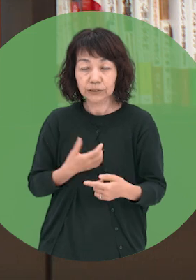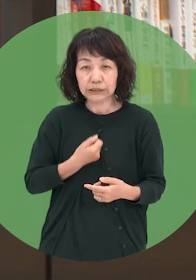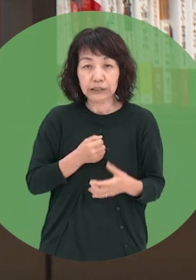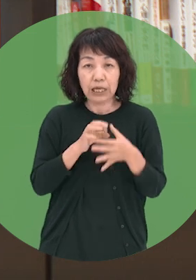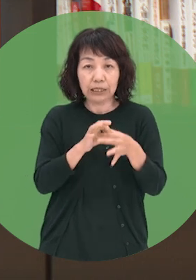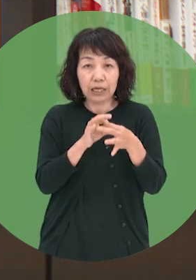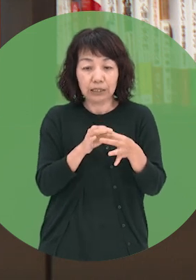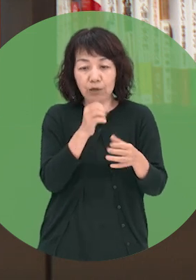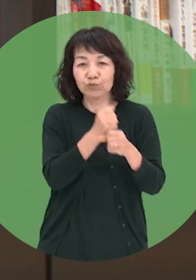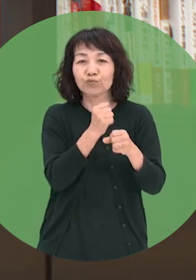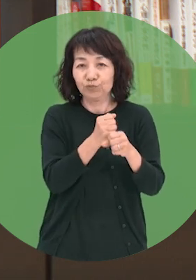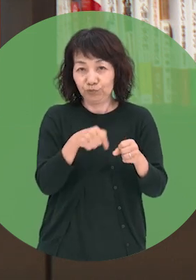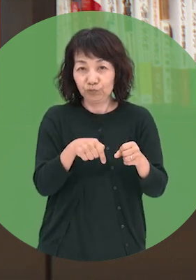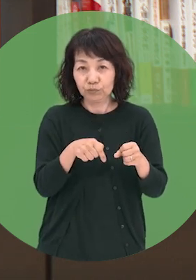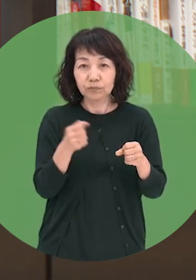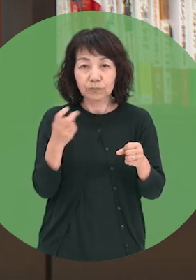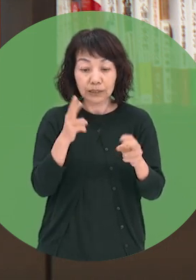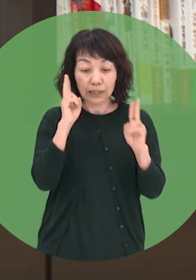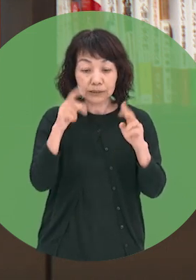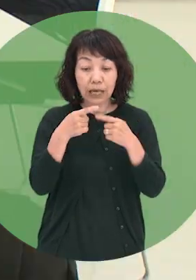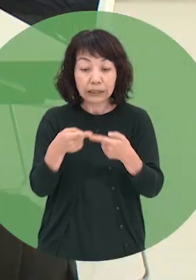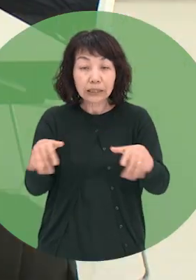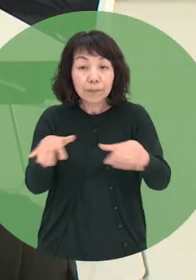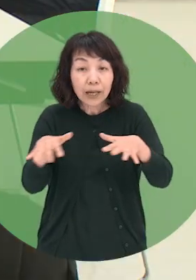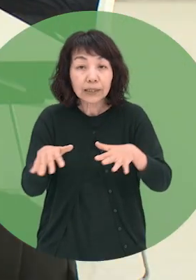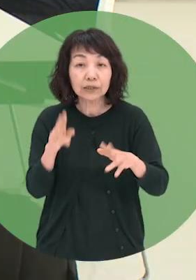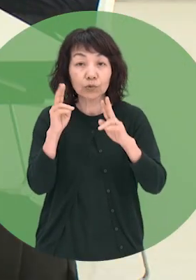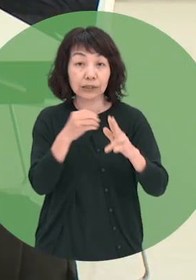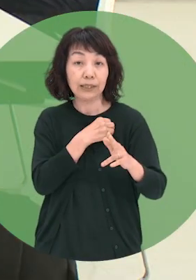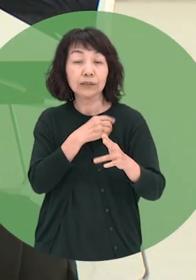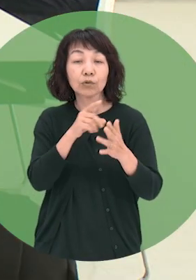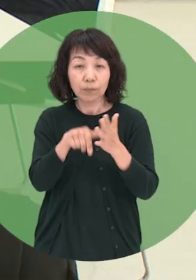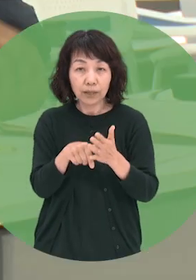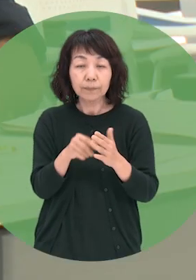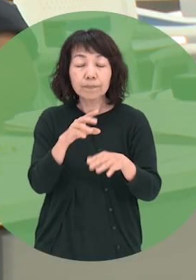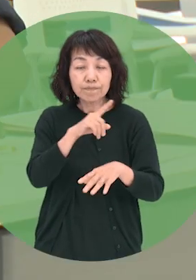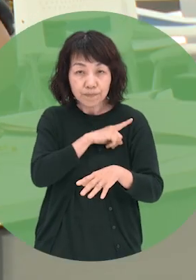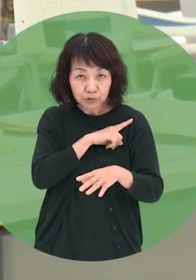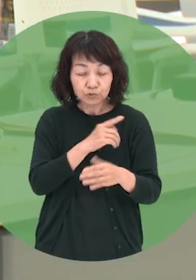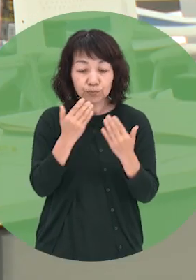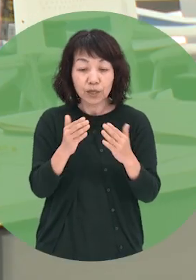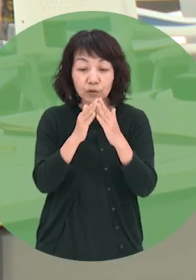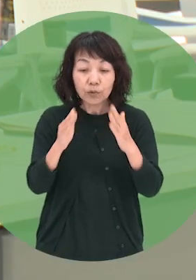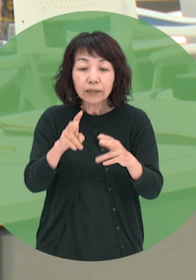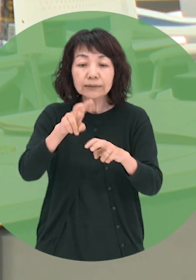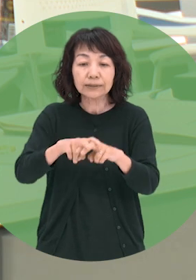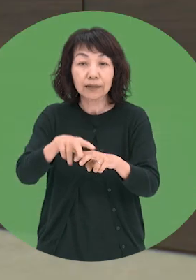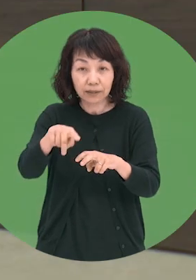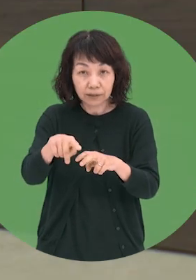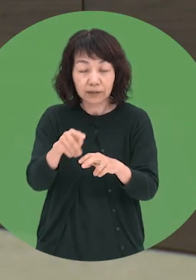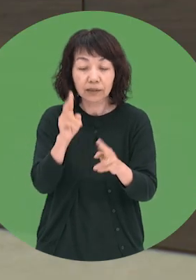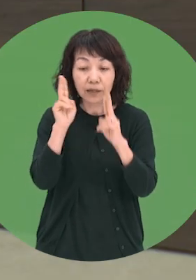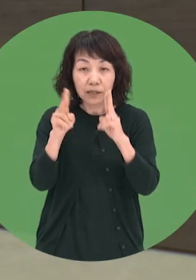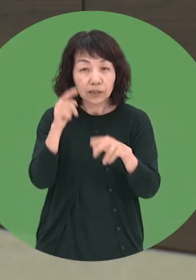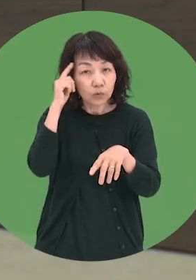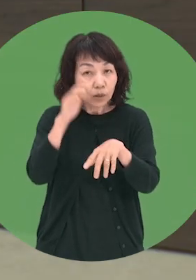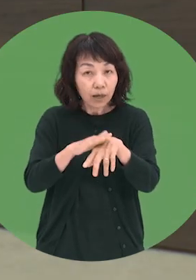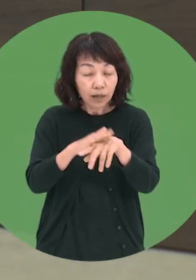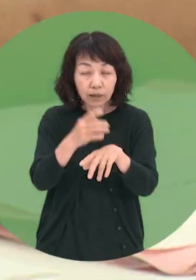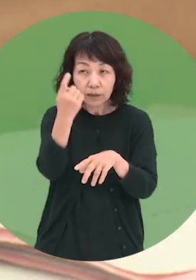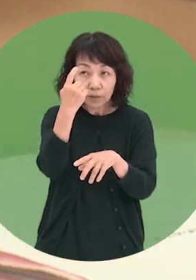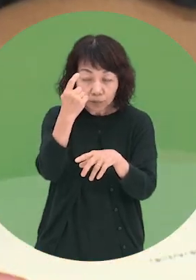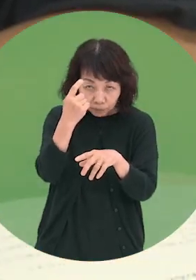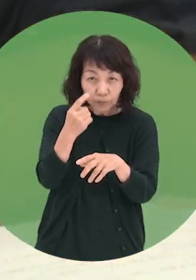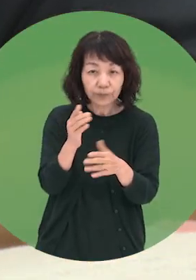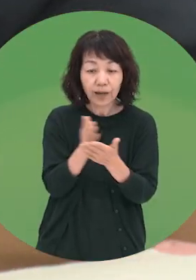また入社したばかりの社員はフィロソフィー勉強会から始めるなど、フィロソフィーを会社の判断基準と社